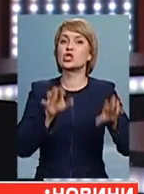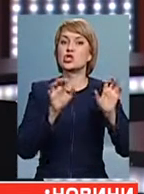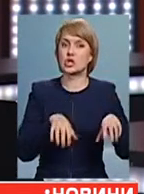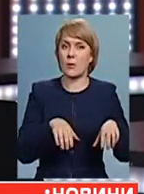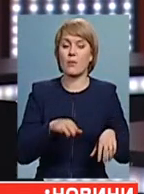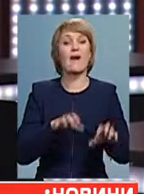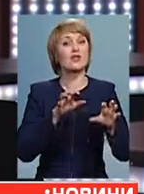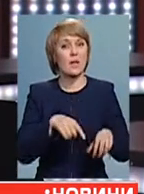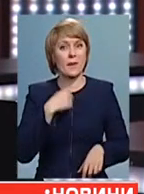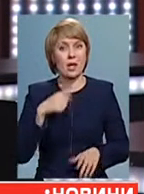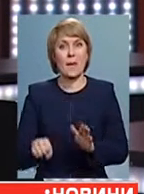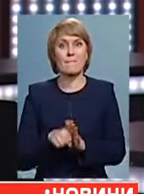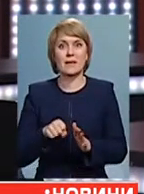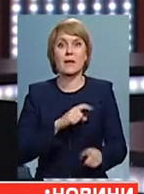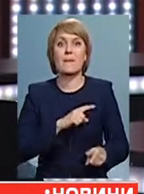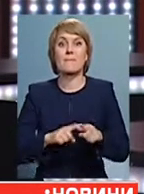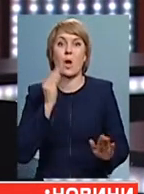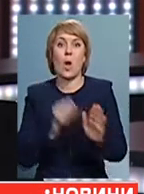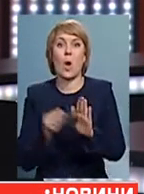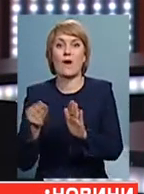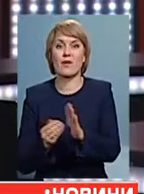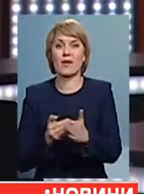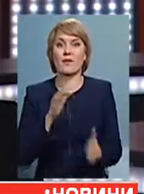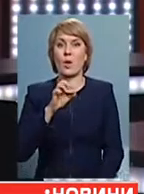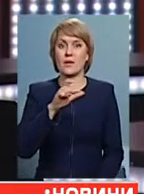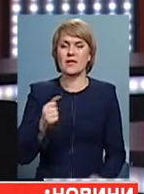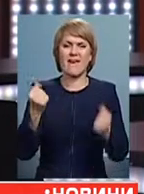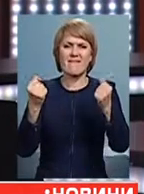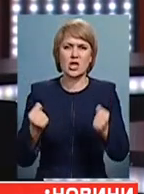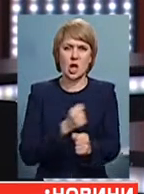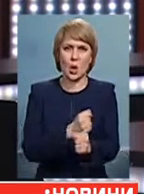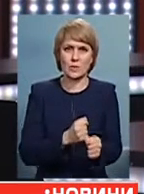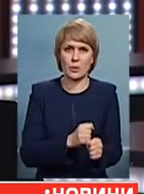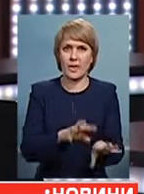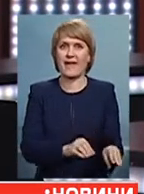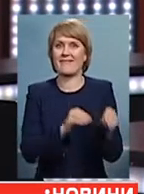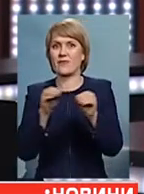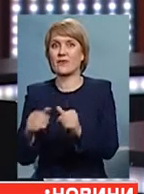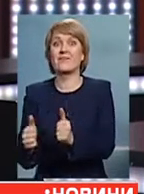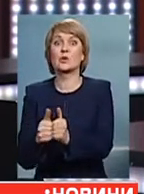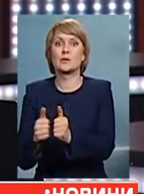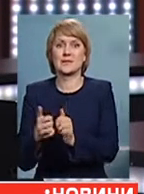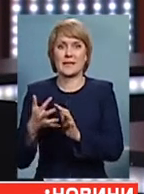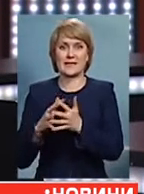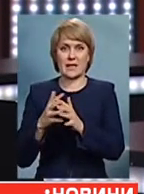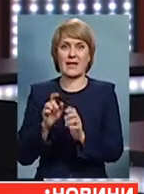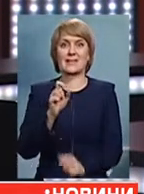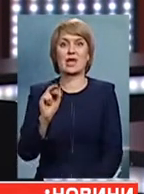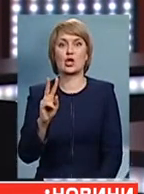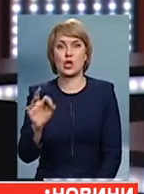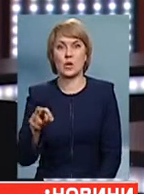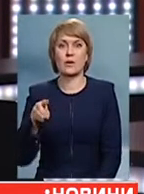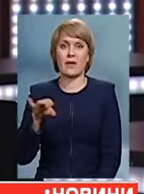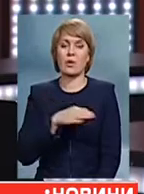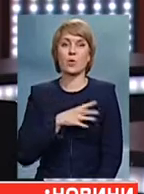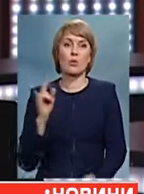Водночас у штабі АТО кажуть, бандити похапцям ховають від ОБСЄ важке озброєння, вивозять техніку в сусідні села Зайченко і Таврію.